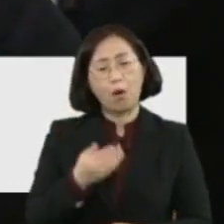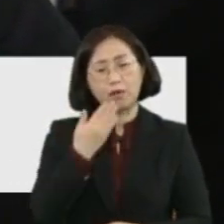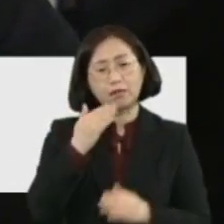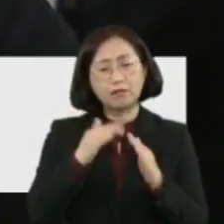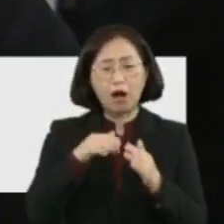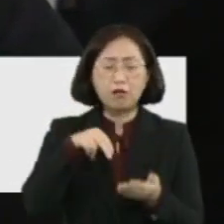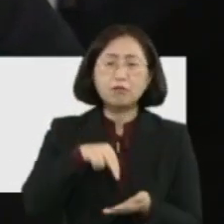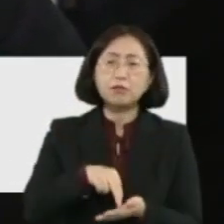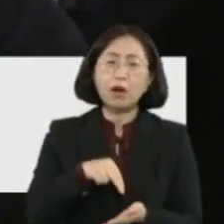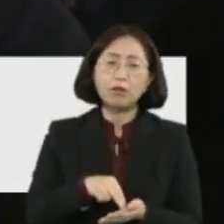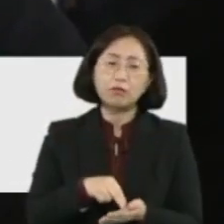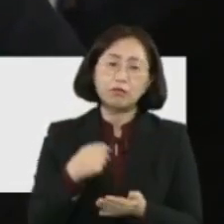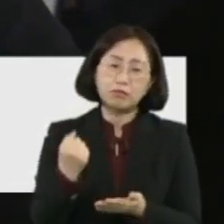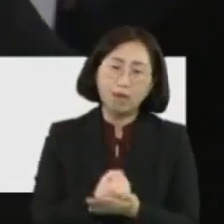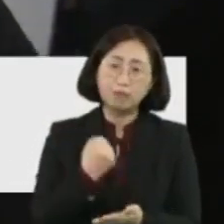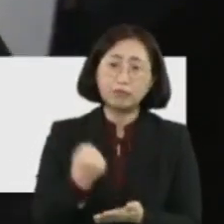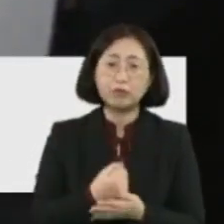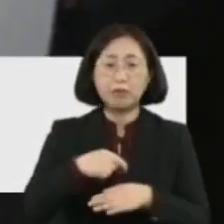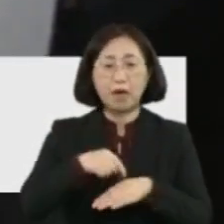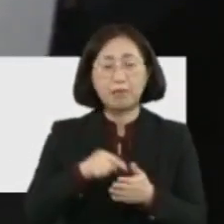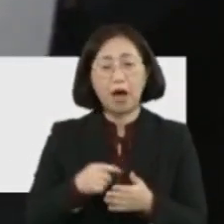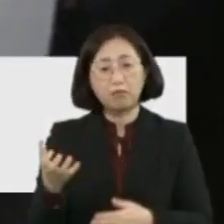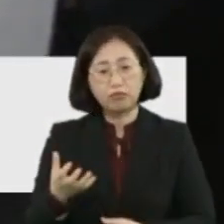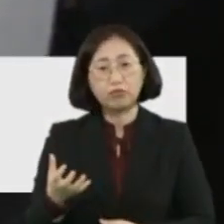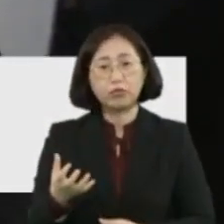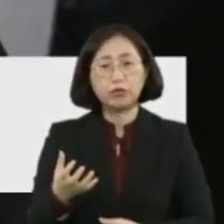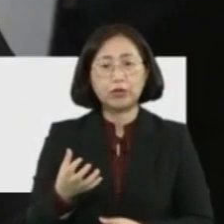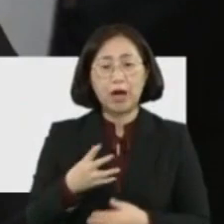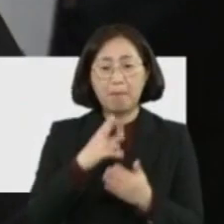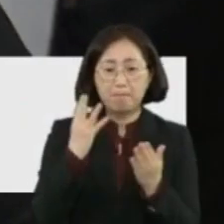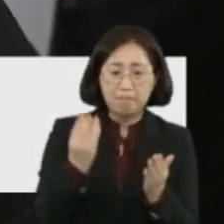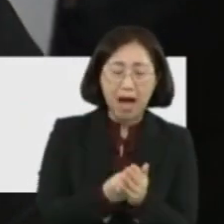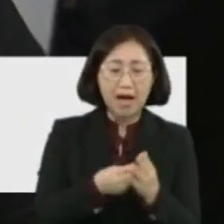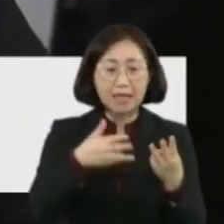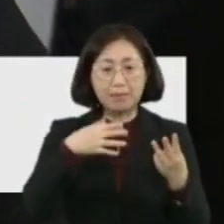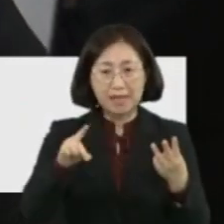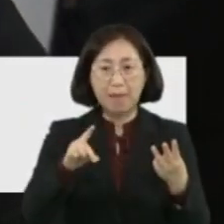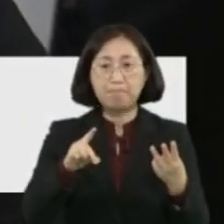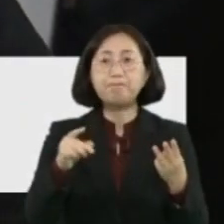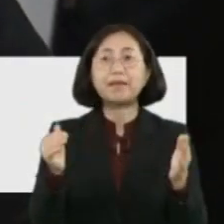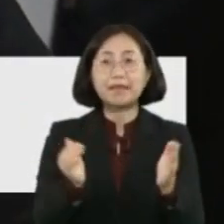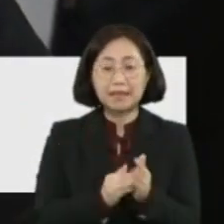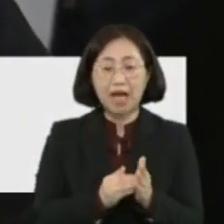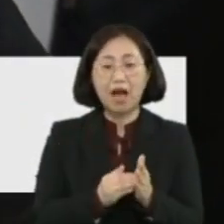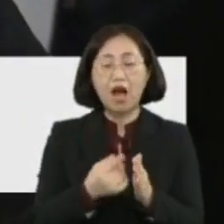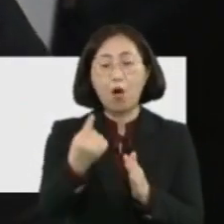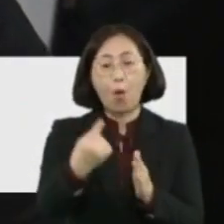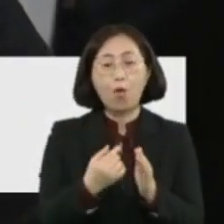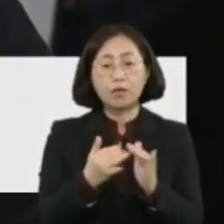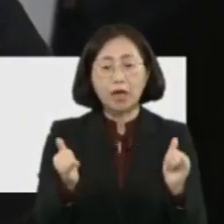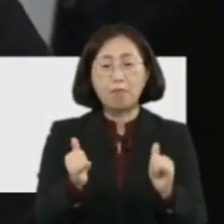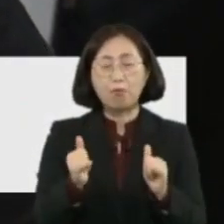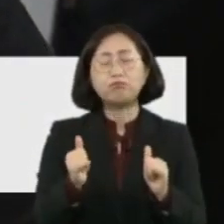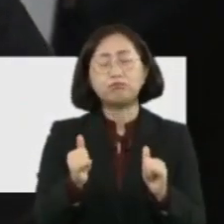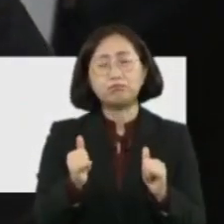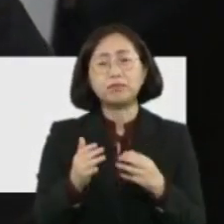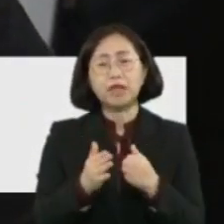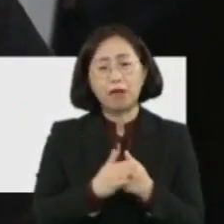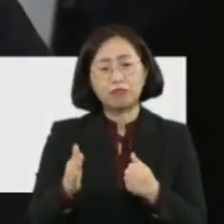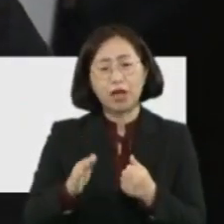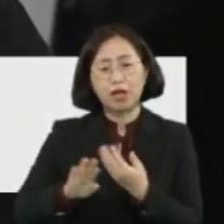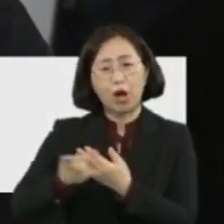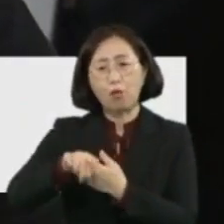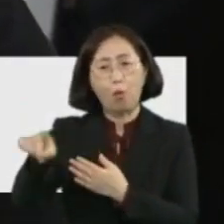마음이 많이 안 좋고 아쉽고 지금 패스 다 하고 오신 손님들한테도 조금 염려되는 부분이 있고 저희 가게에서도